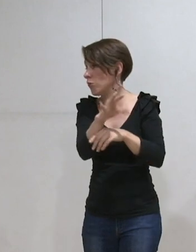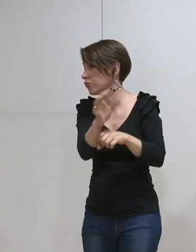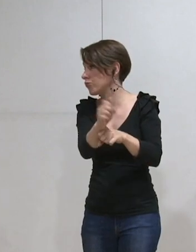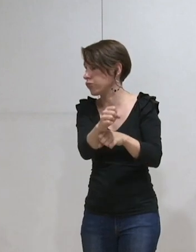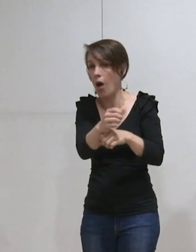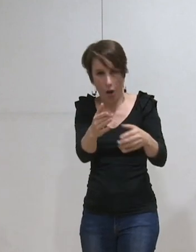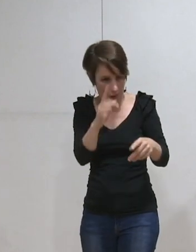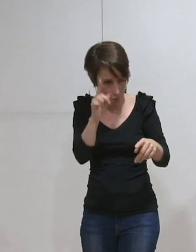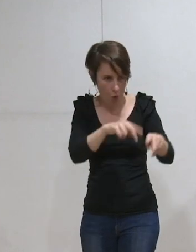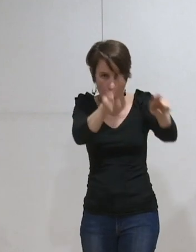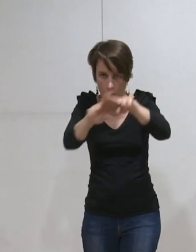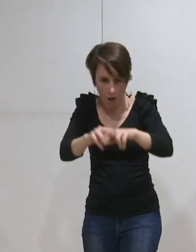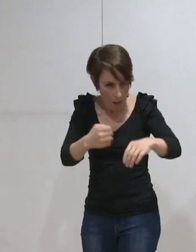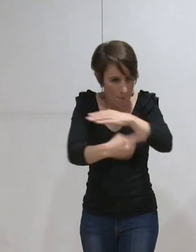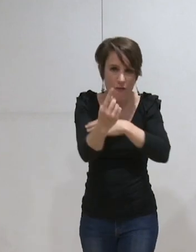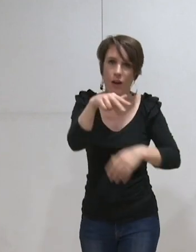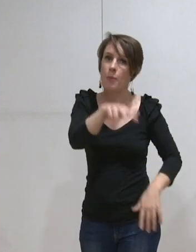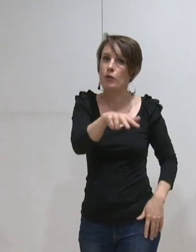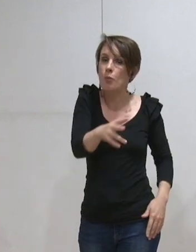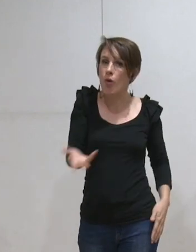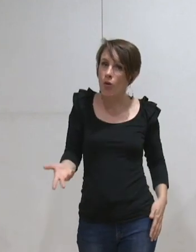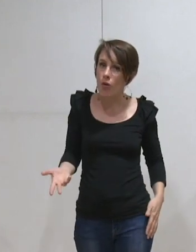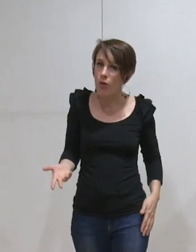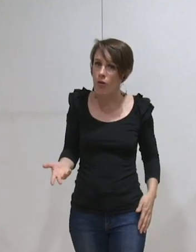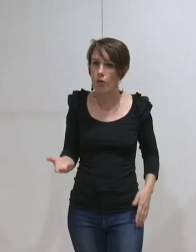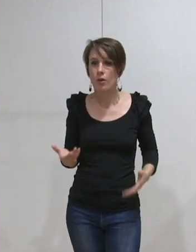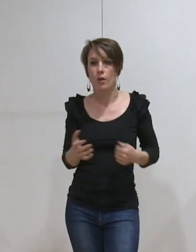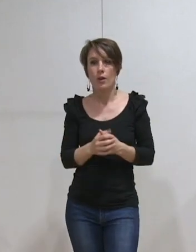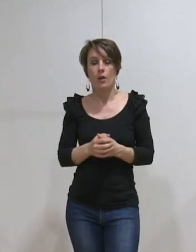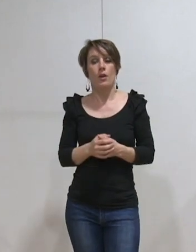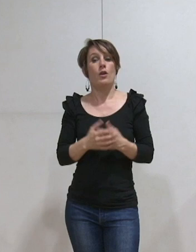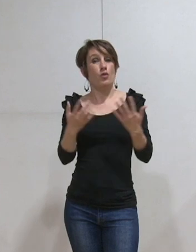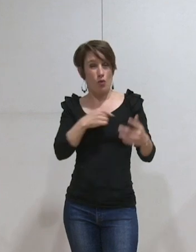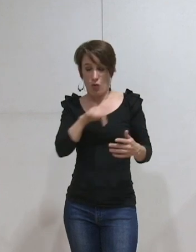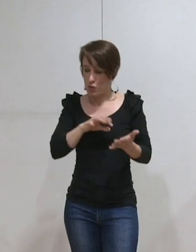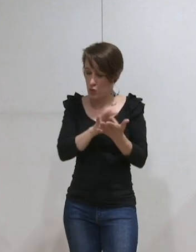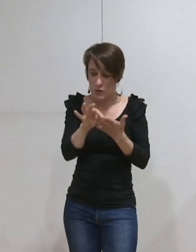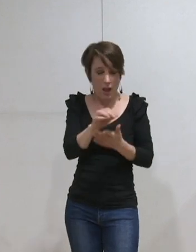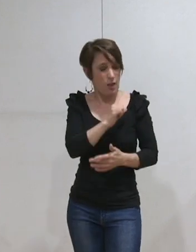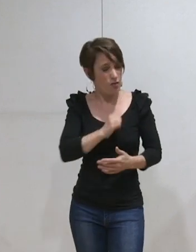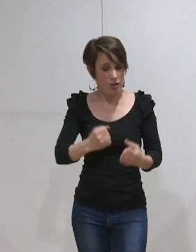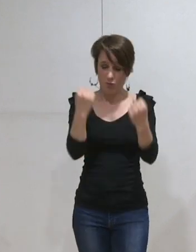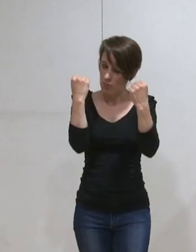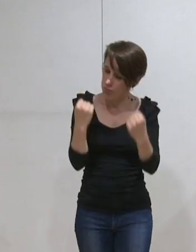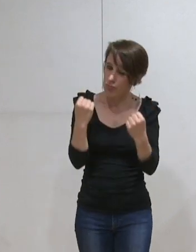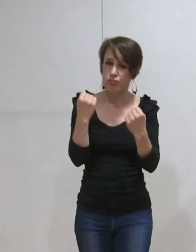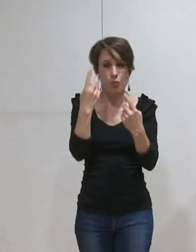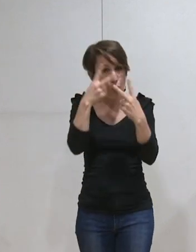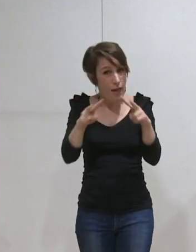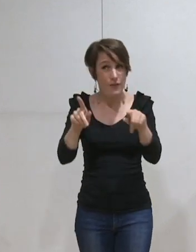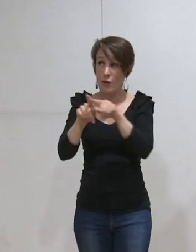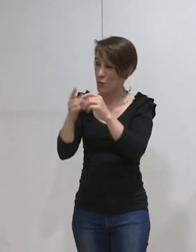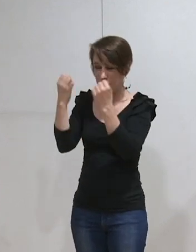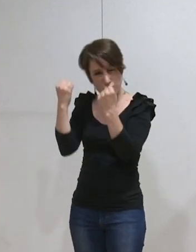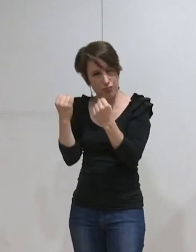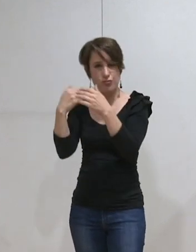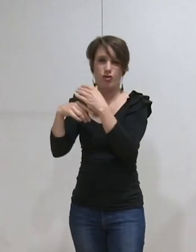nous souhaitons développer donc la stratégie est claire elle est à la fois forte sur la ville elle est forte également au sein de la métropole et je crois que